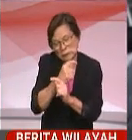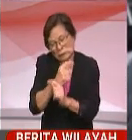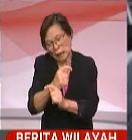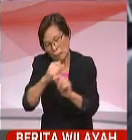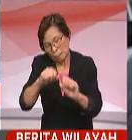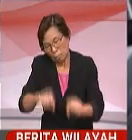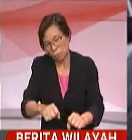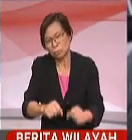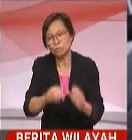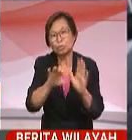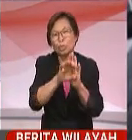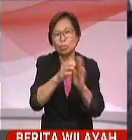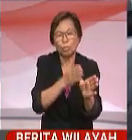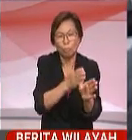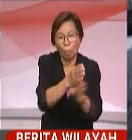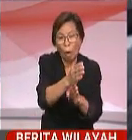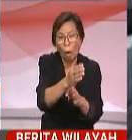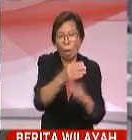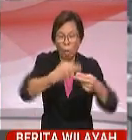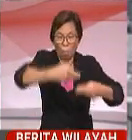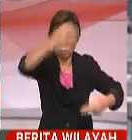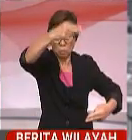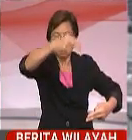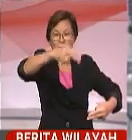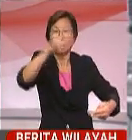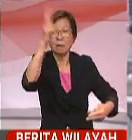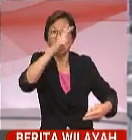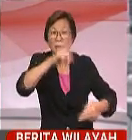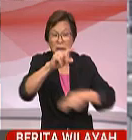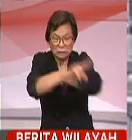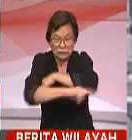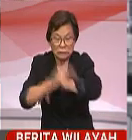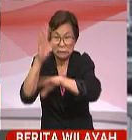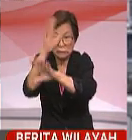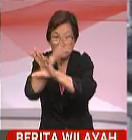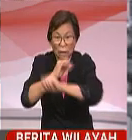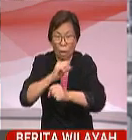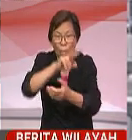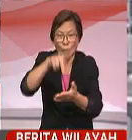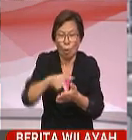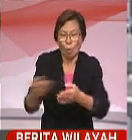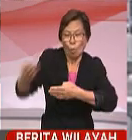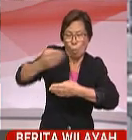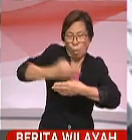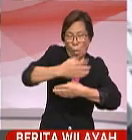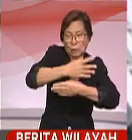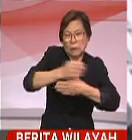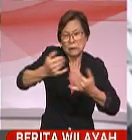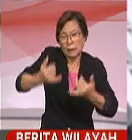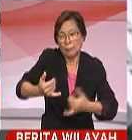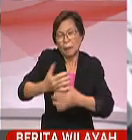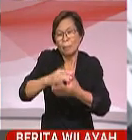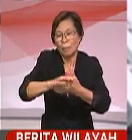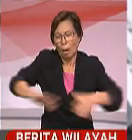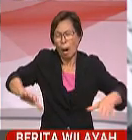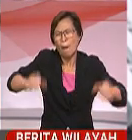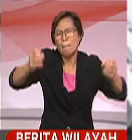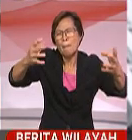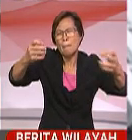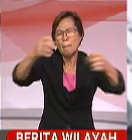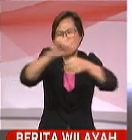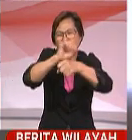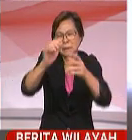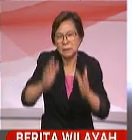Sebagai contoh, sektor perhotelan digunakan oleh kerajaan negeri sebagai pusat kuarantin dan ia dapat menyelamatkan ramai